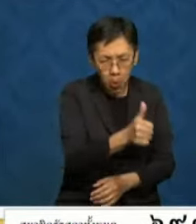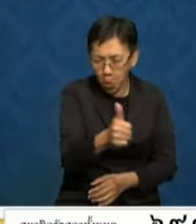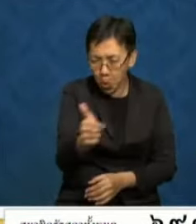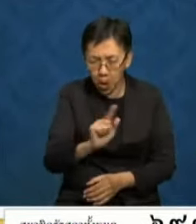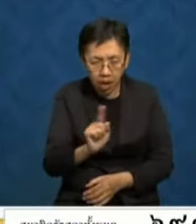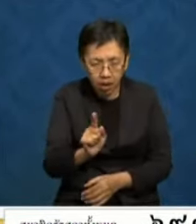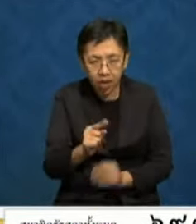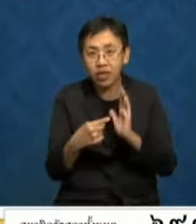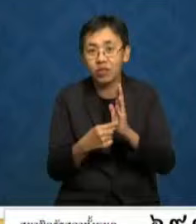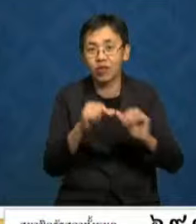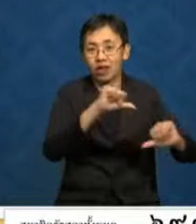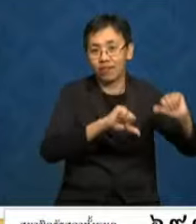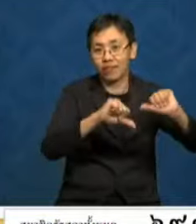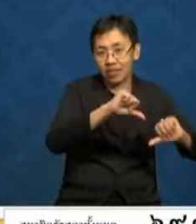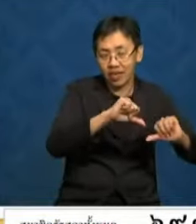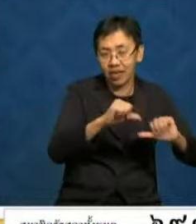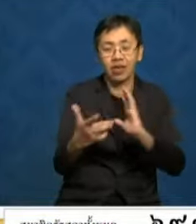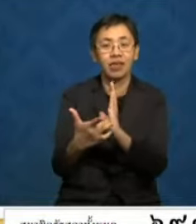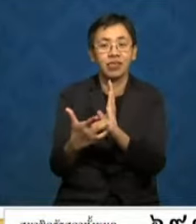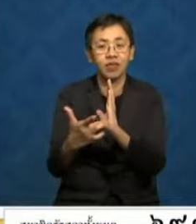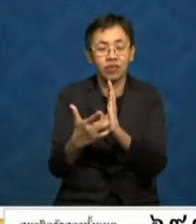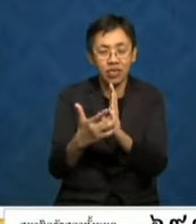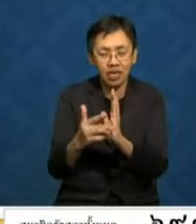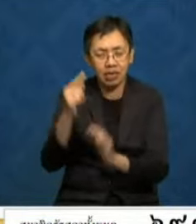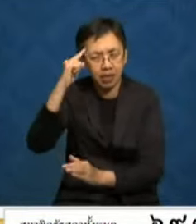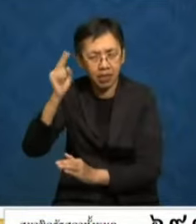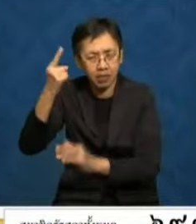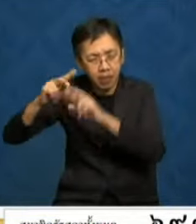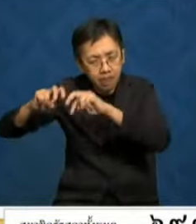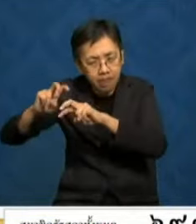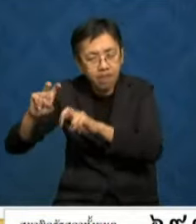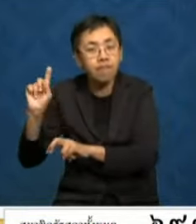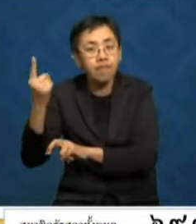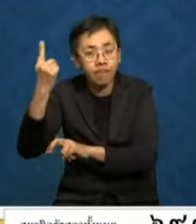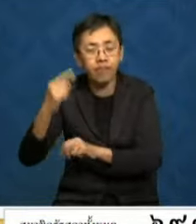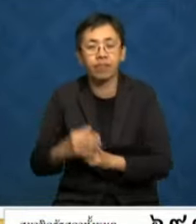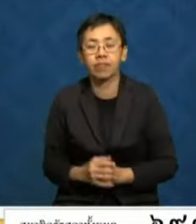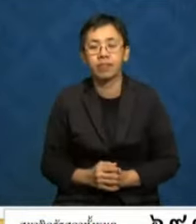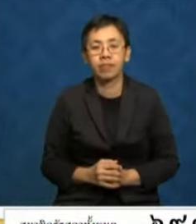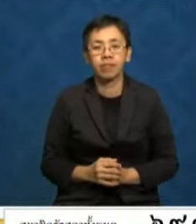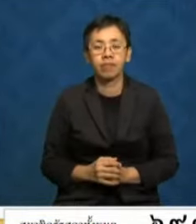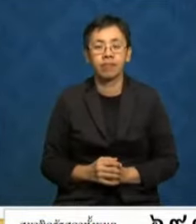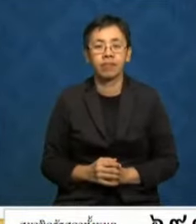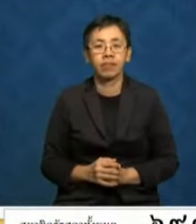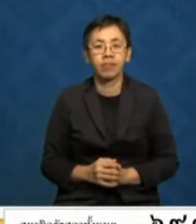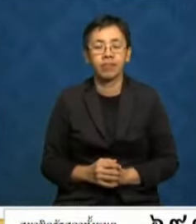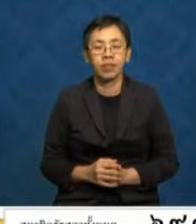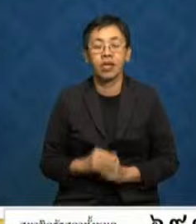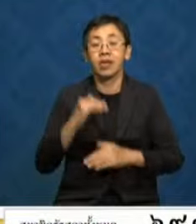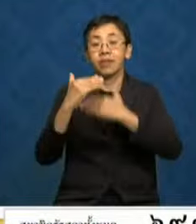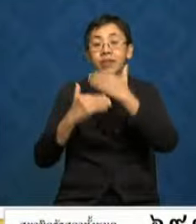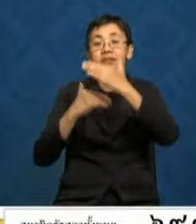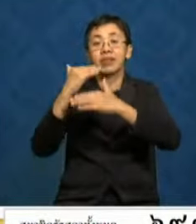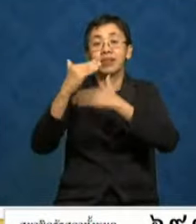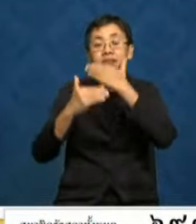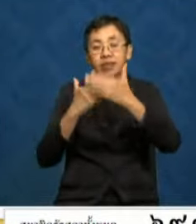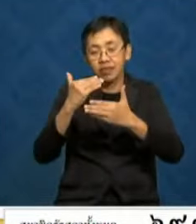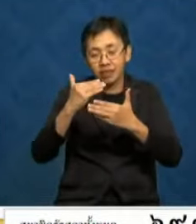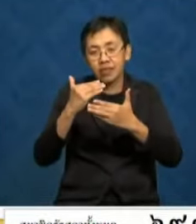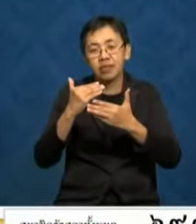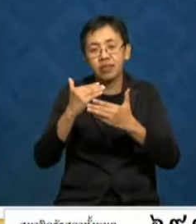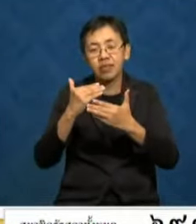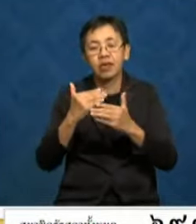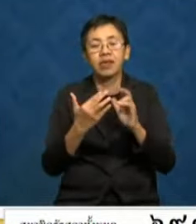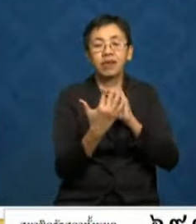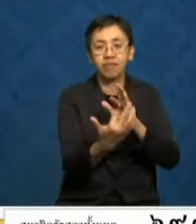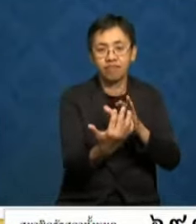ทั้งทางด้านวิทยาศาสตร์เทคโนโลยีและก็นวัตกรรมเรื่องของการที่จะมีการพัฒนาเกี่ยวกับเรื่องของการ